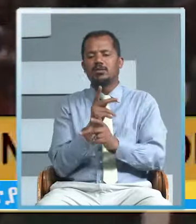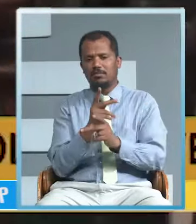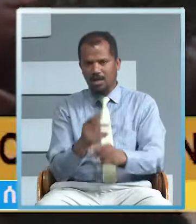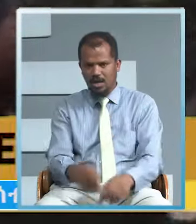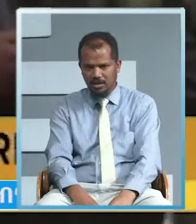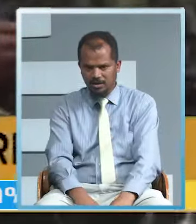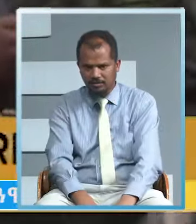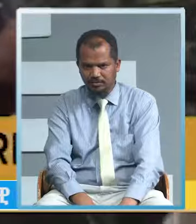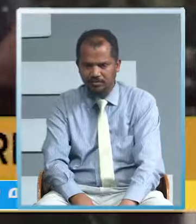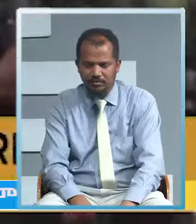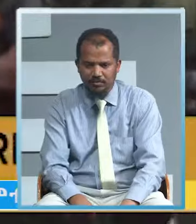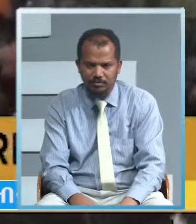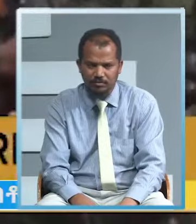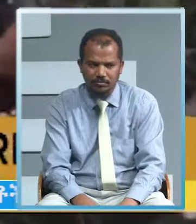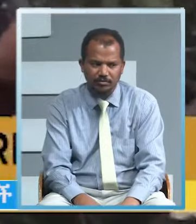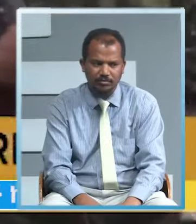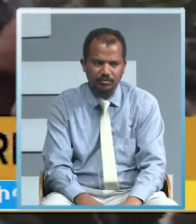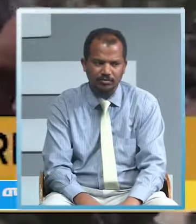ይጠበቃል።